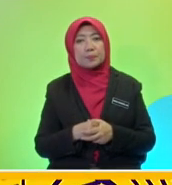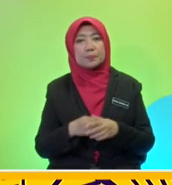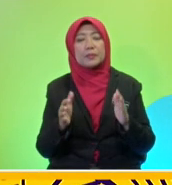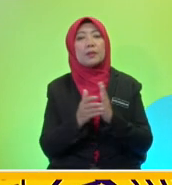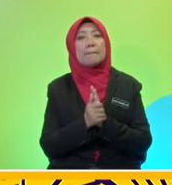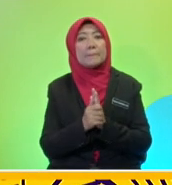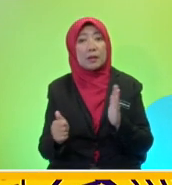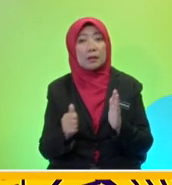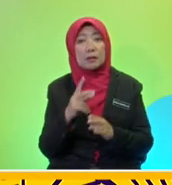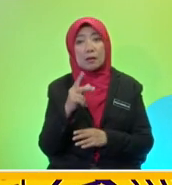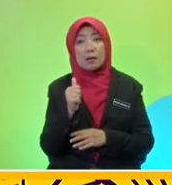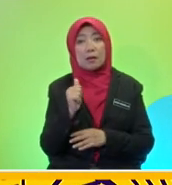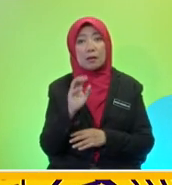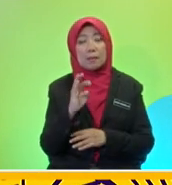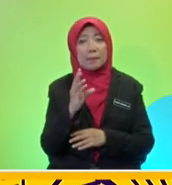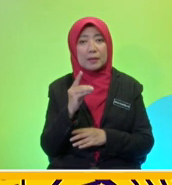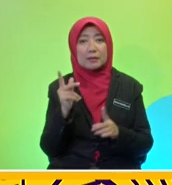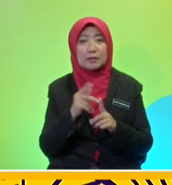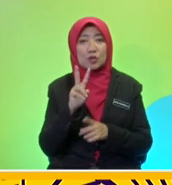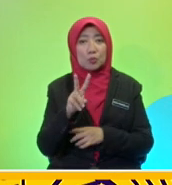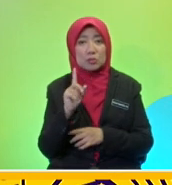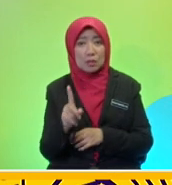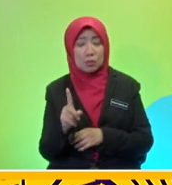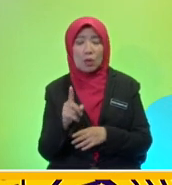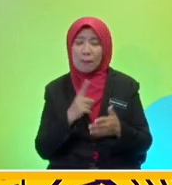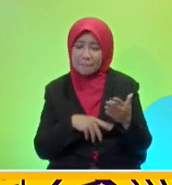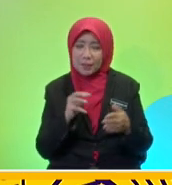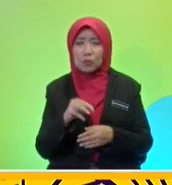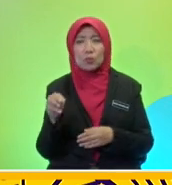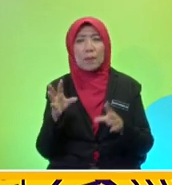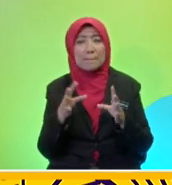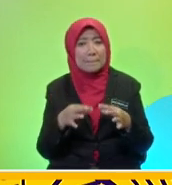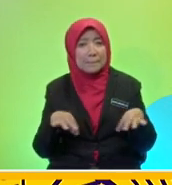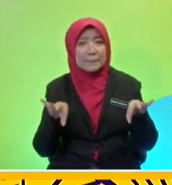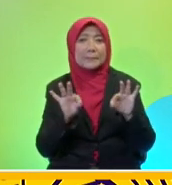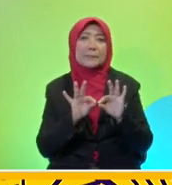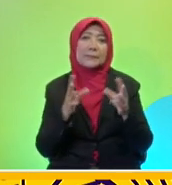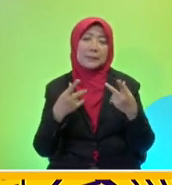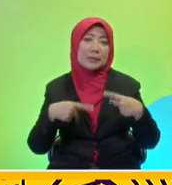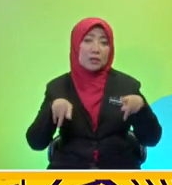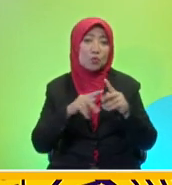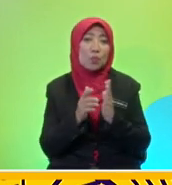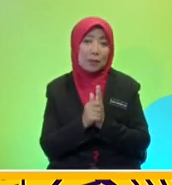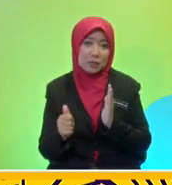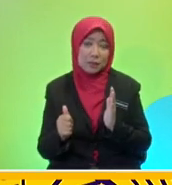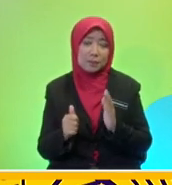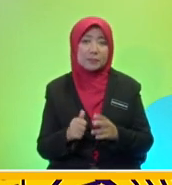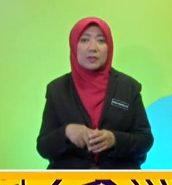satu apa yang ditekankan apa sampaikan yang ketiga